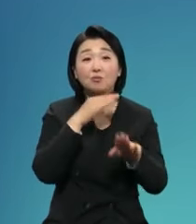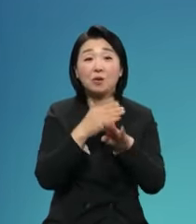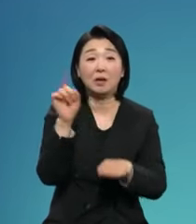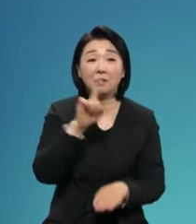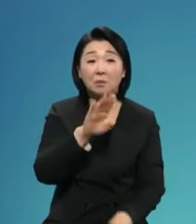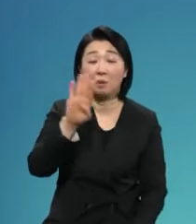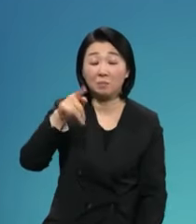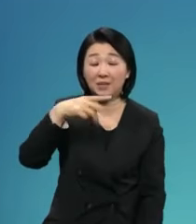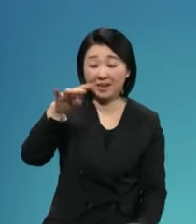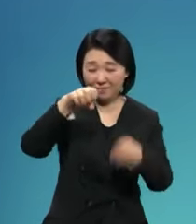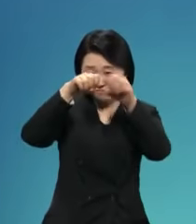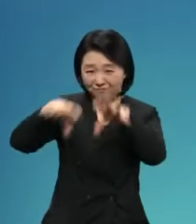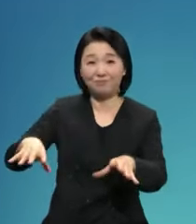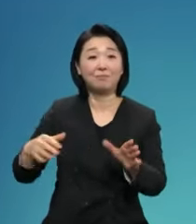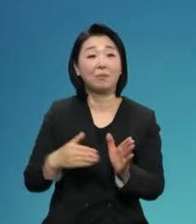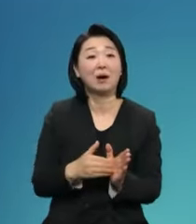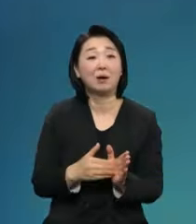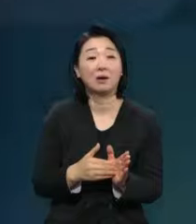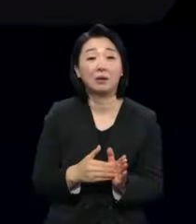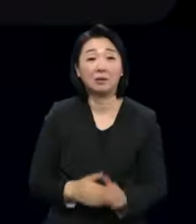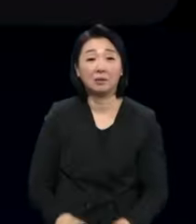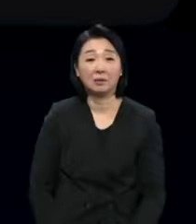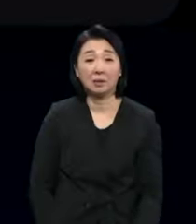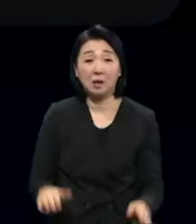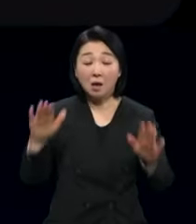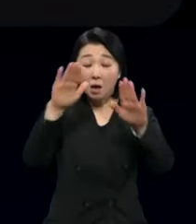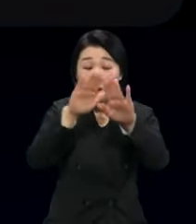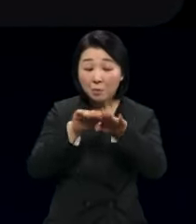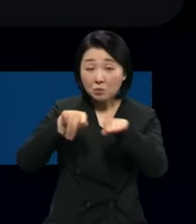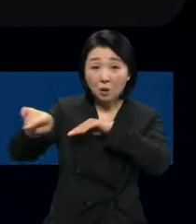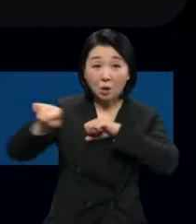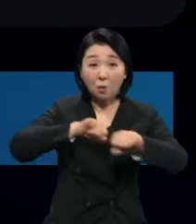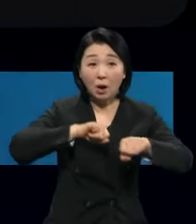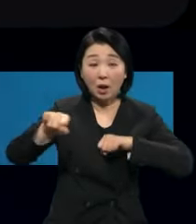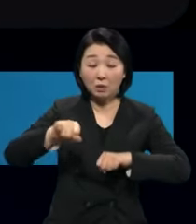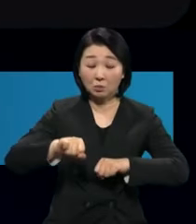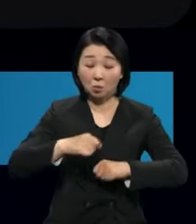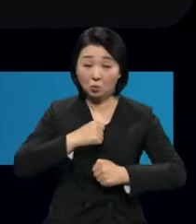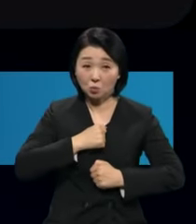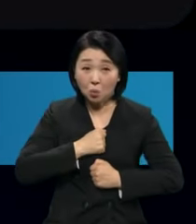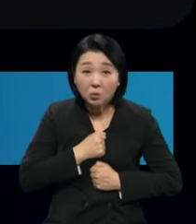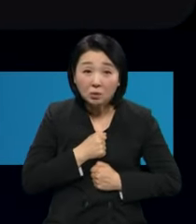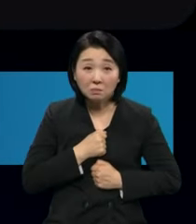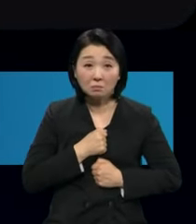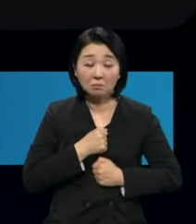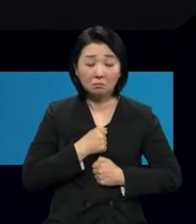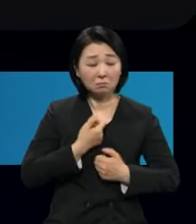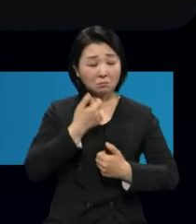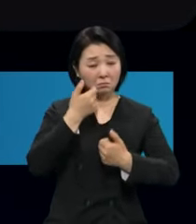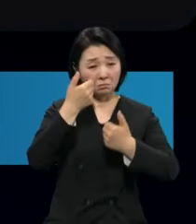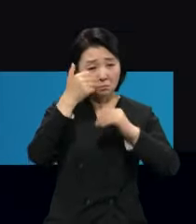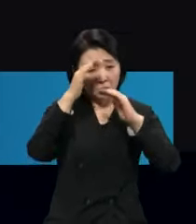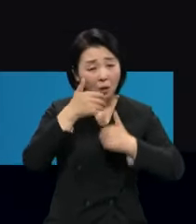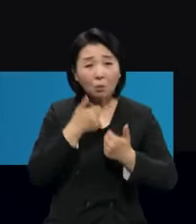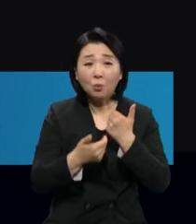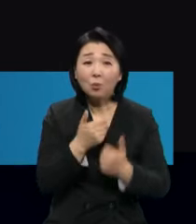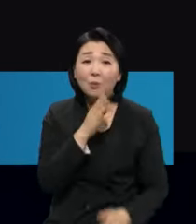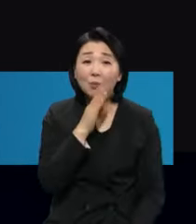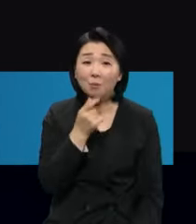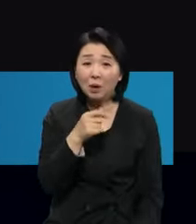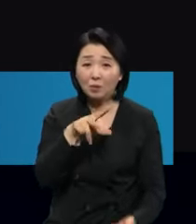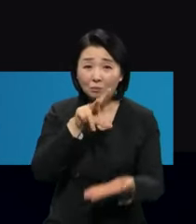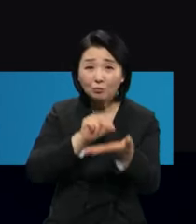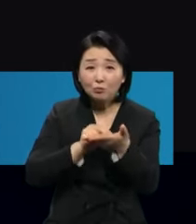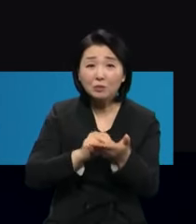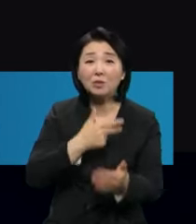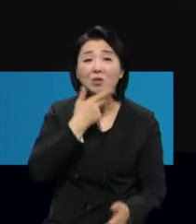이른바 삐라를 뿌렸다는 겁니다. 한밤중에 야외 활동을 자제하라 이런 내용도 어색하기는 한데요. 그런데